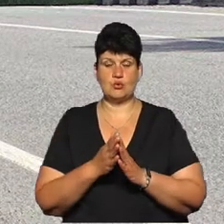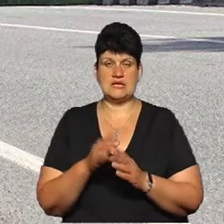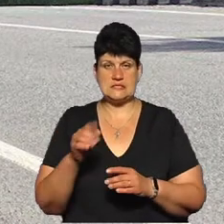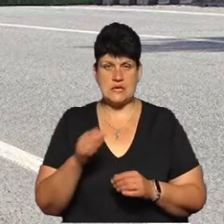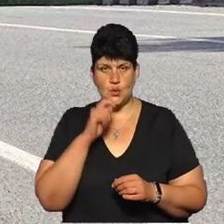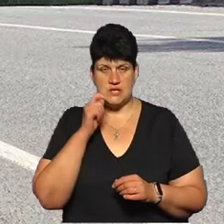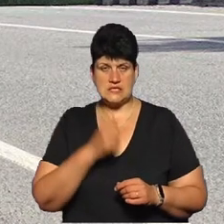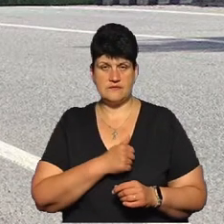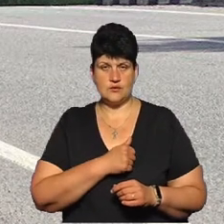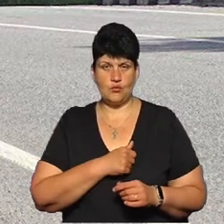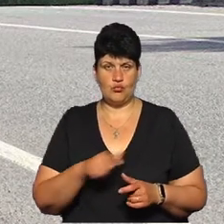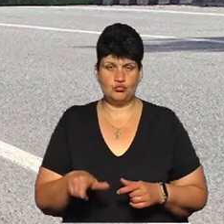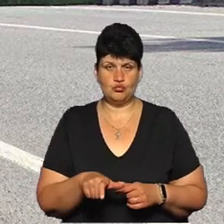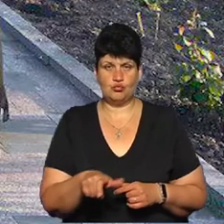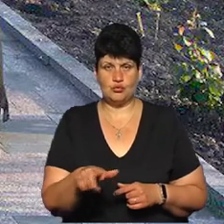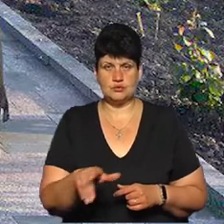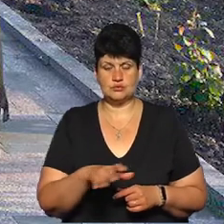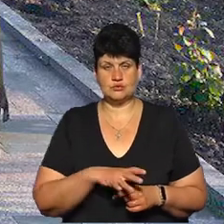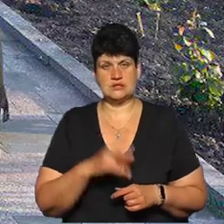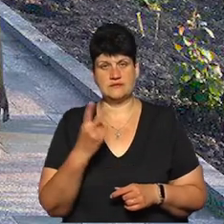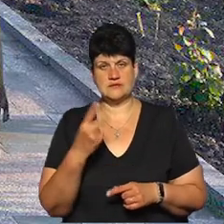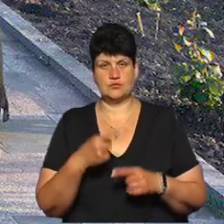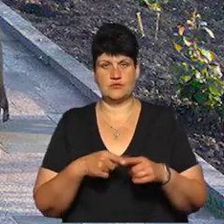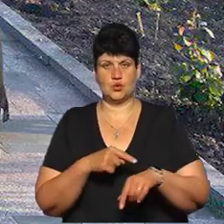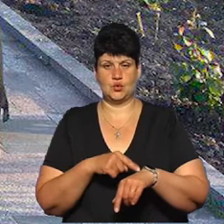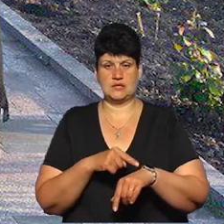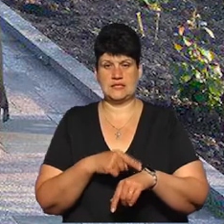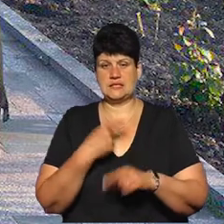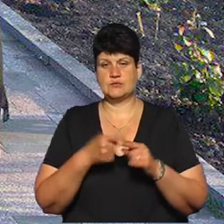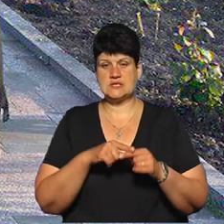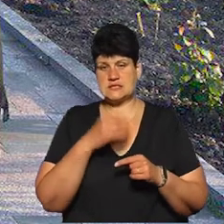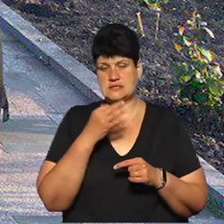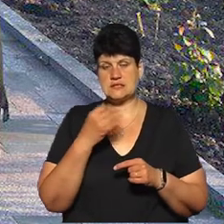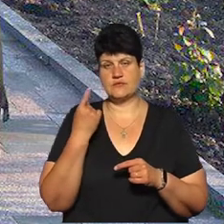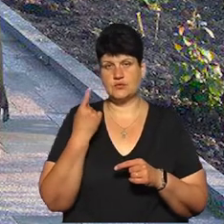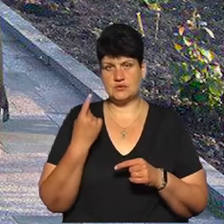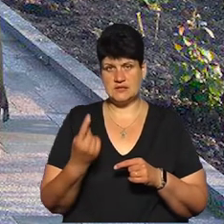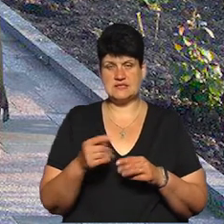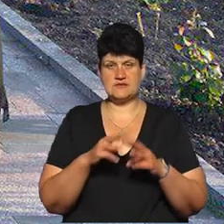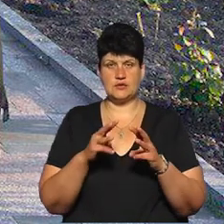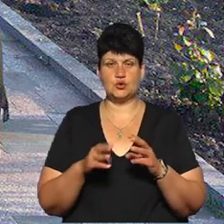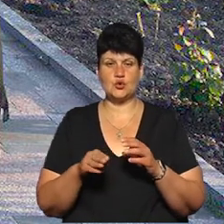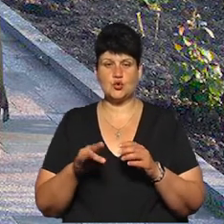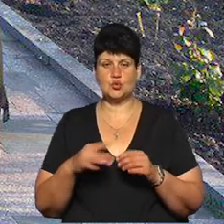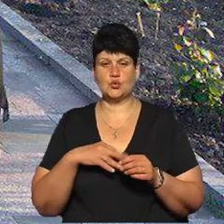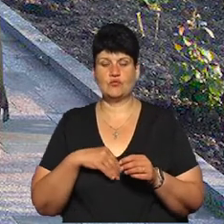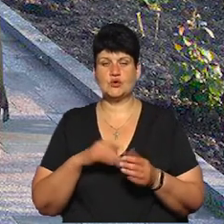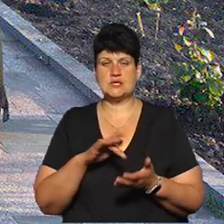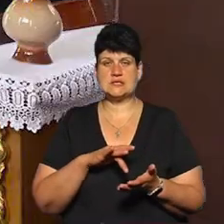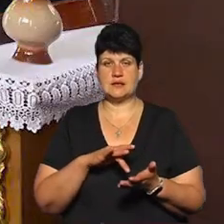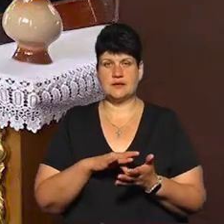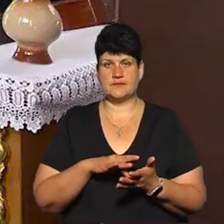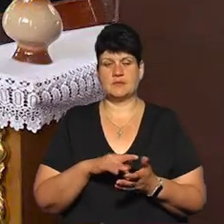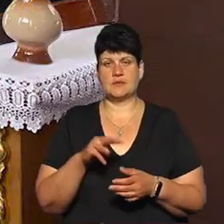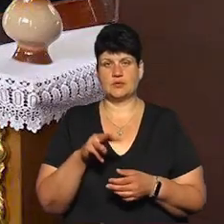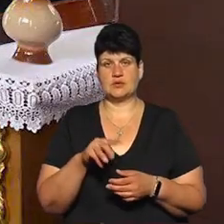дорозі священики були 2,5 години. Про це розповів один із них, настоятель Свято-Троїцького духовного центру, протоієрей Микола Зінкевич.